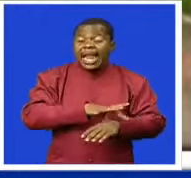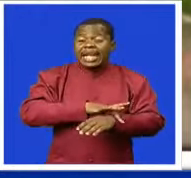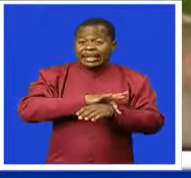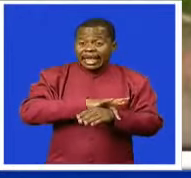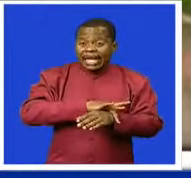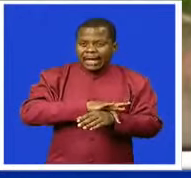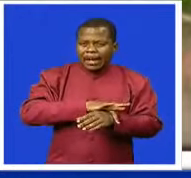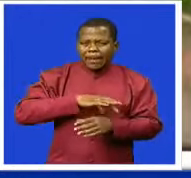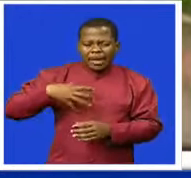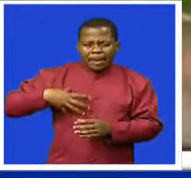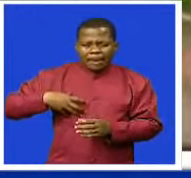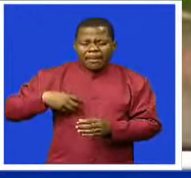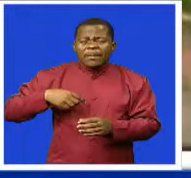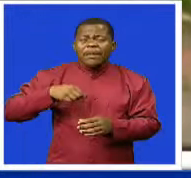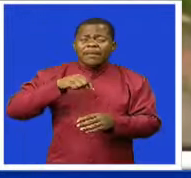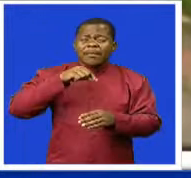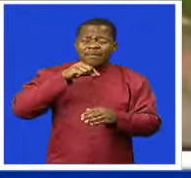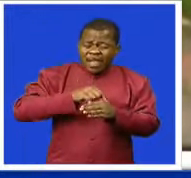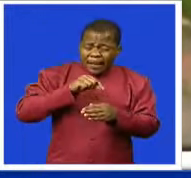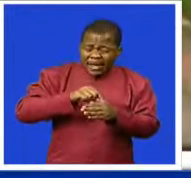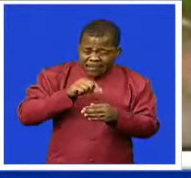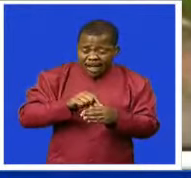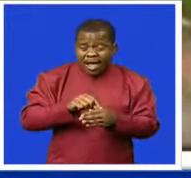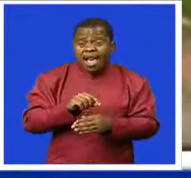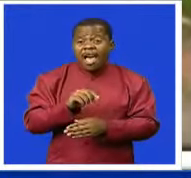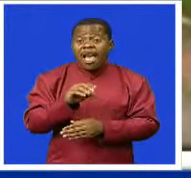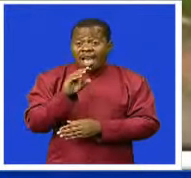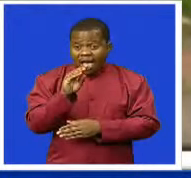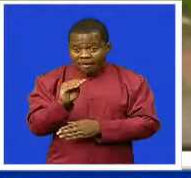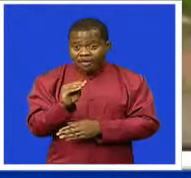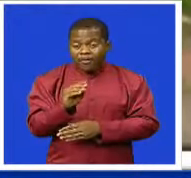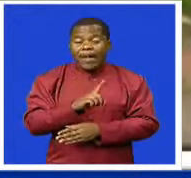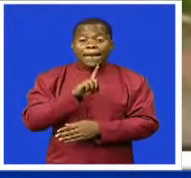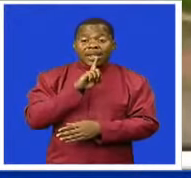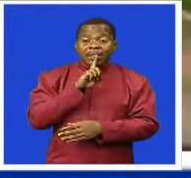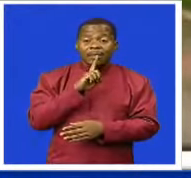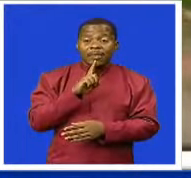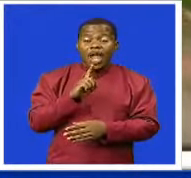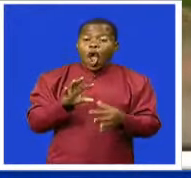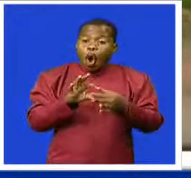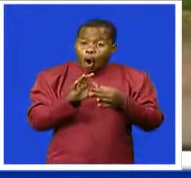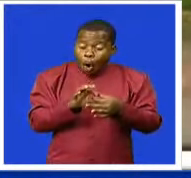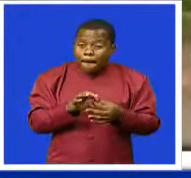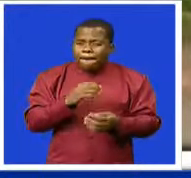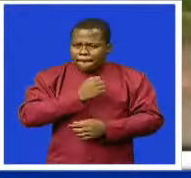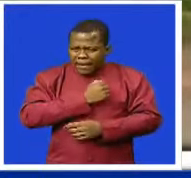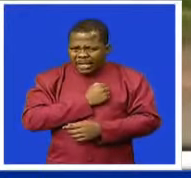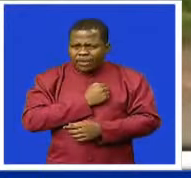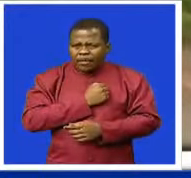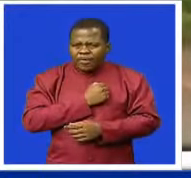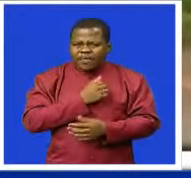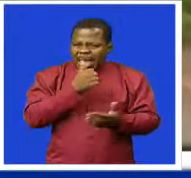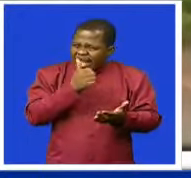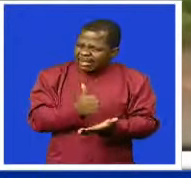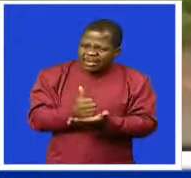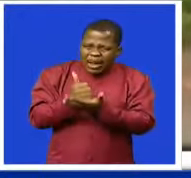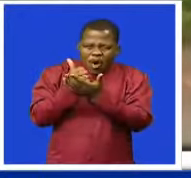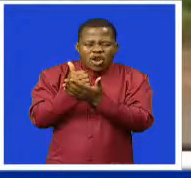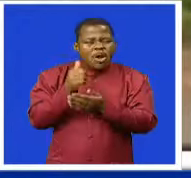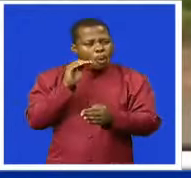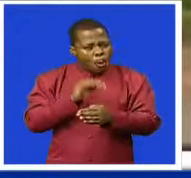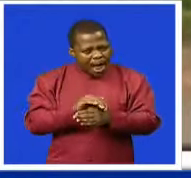2020. And i-support lengiyithole ekhaya yine ngishe kakhulu more especially my kids. They